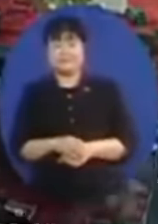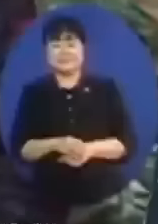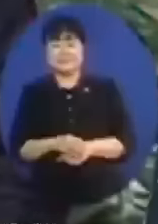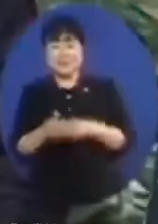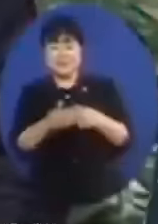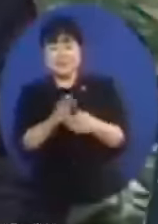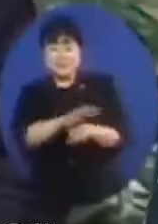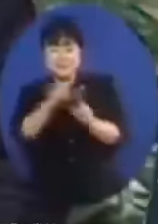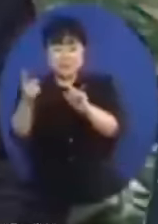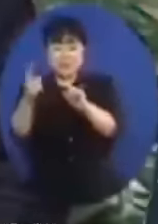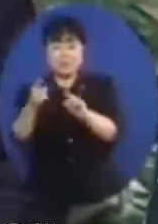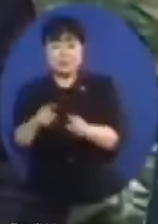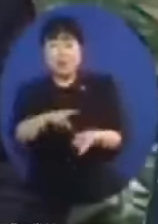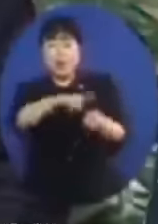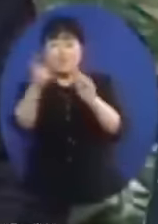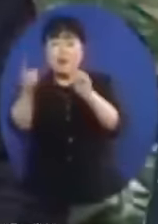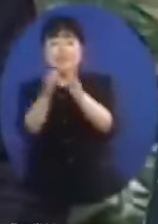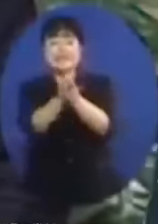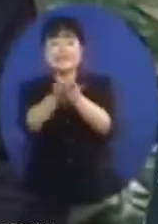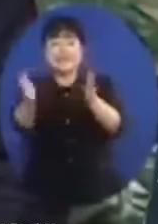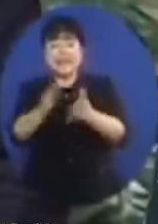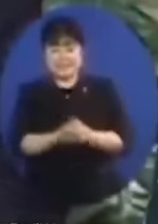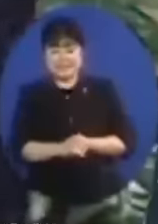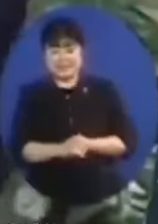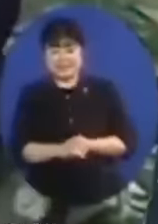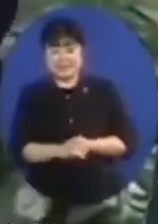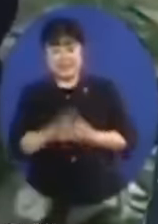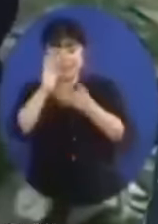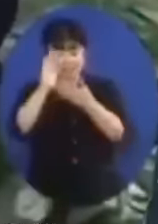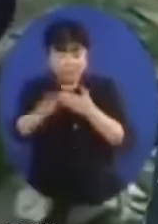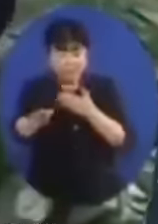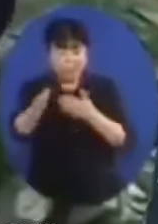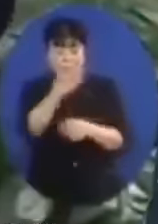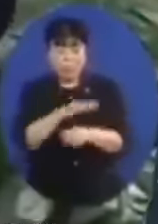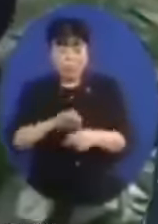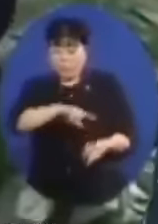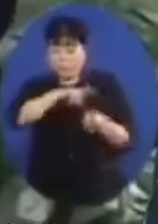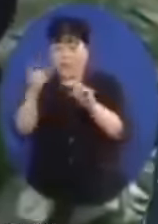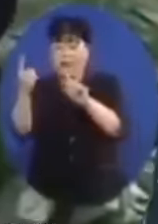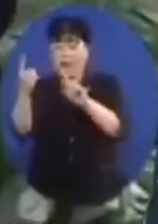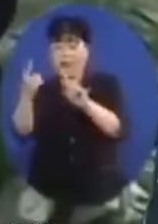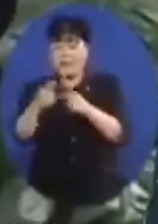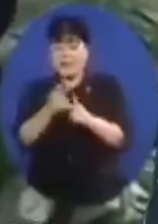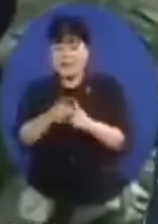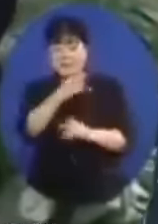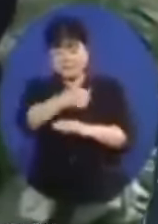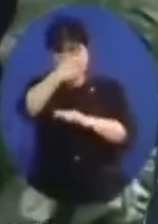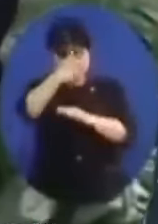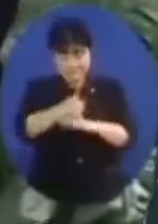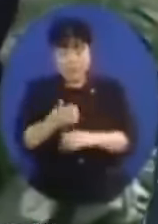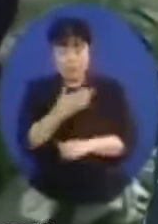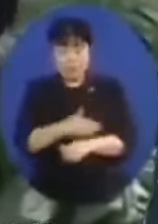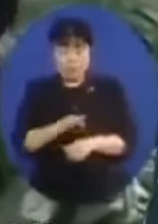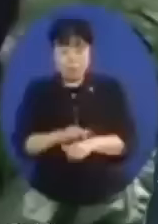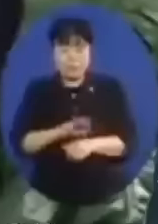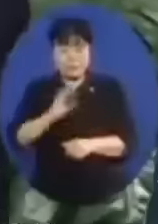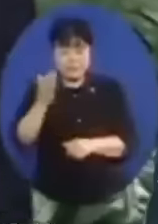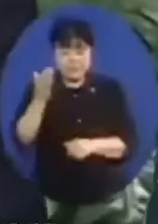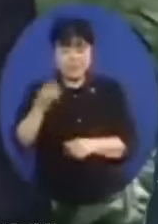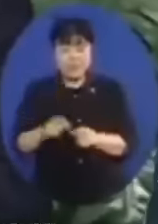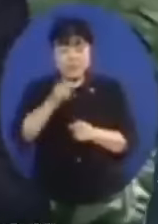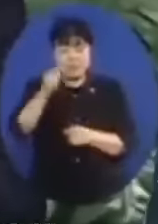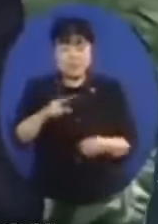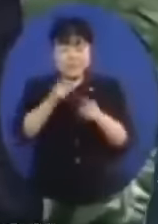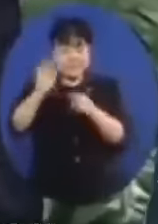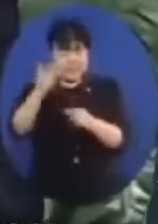치료받는 것은 부활의 시작인 것입니다. 앞으로 여러분 몸이 부활해서 예수 그리스도의 몸과 같이 되어 영원히 살 것이기